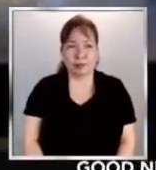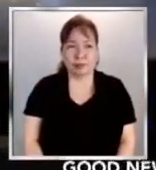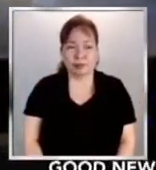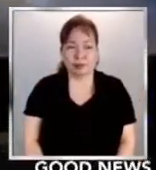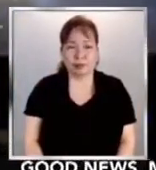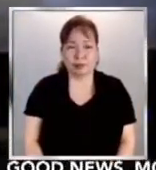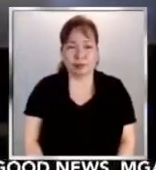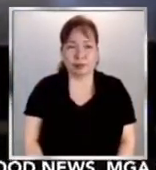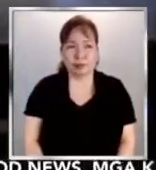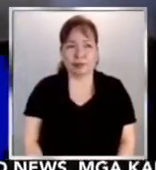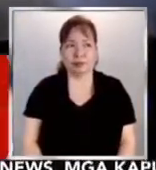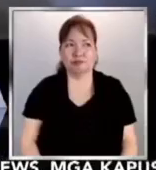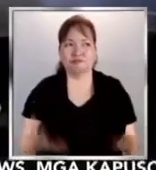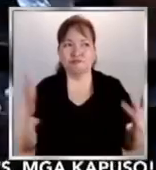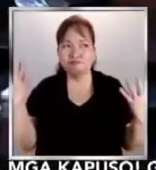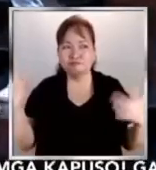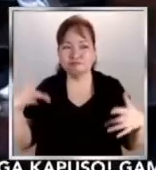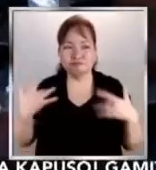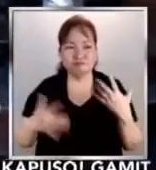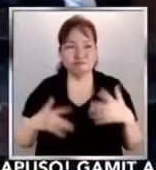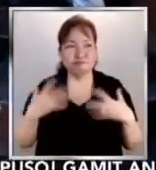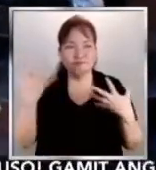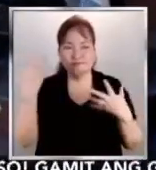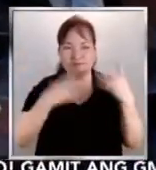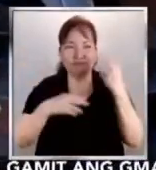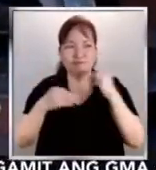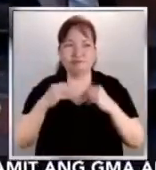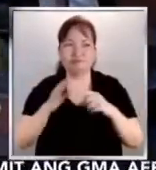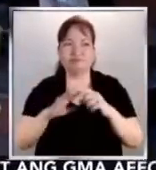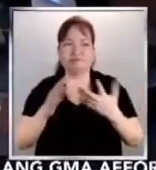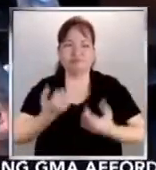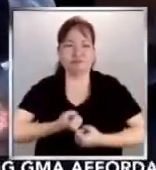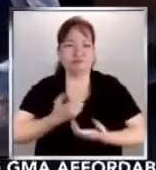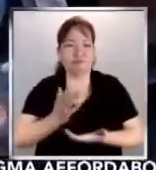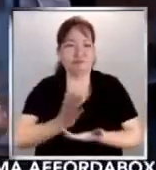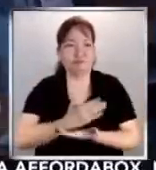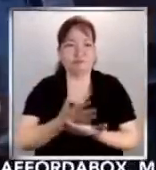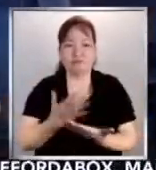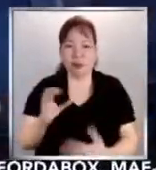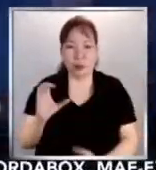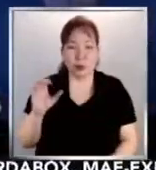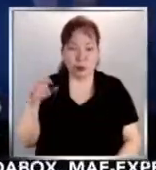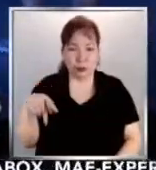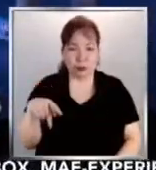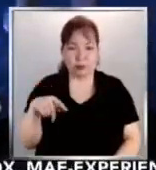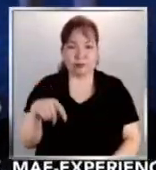Buhay na buhay ang Filipino musical sa pagtatanghal kagabi sa Cultural Center of the Philippines.